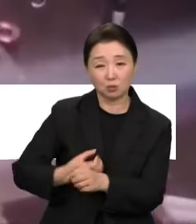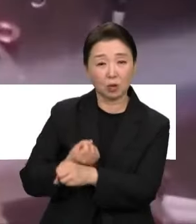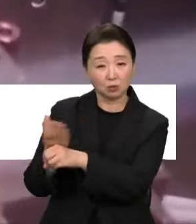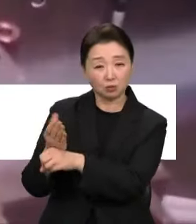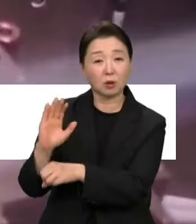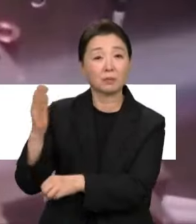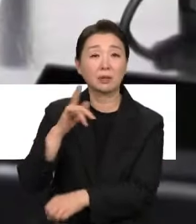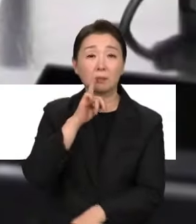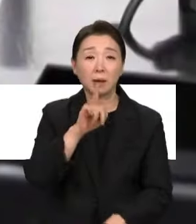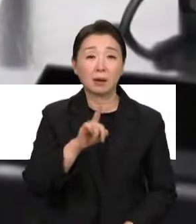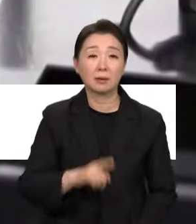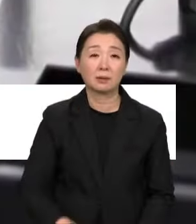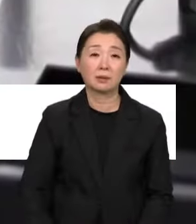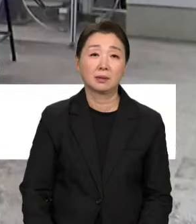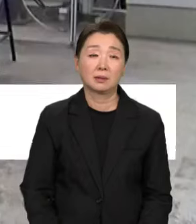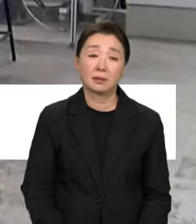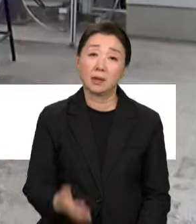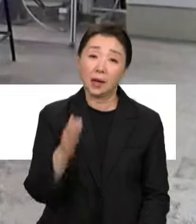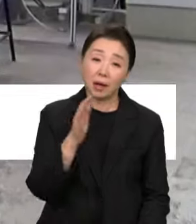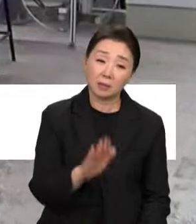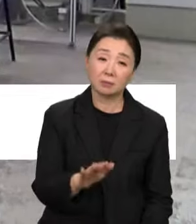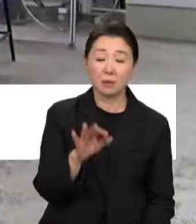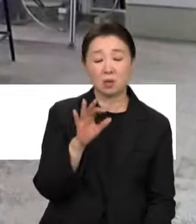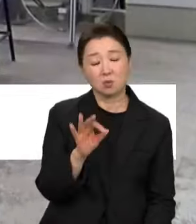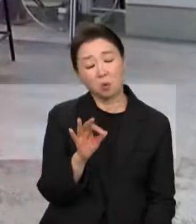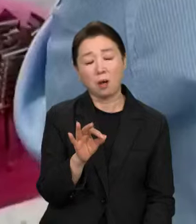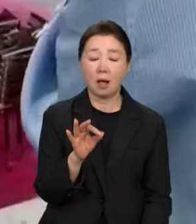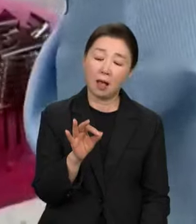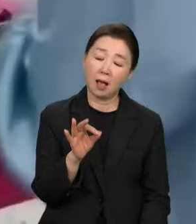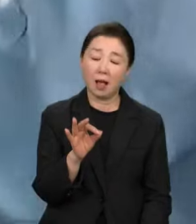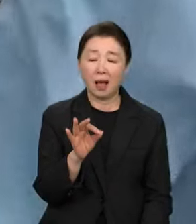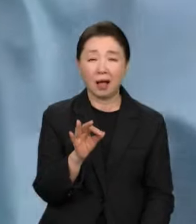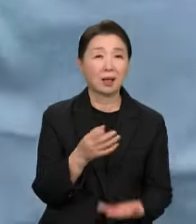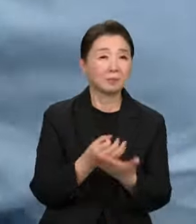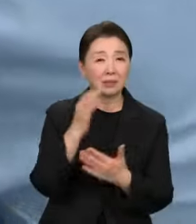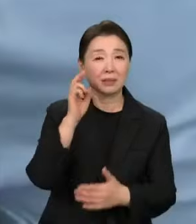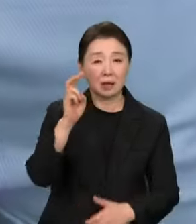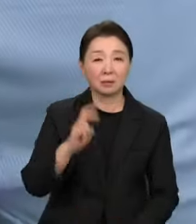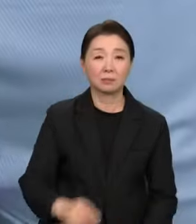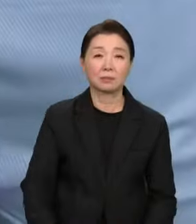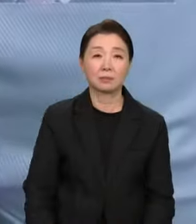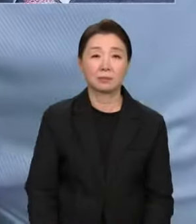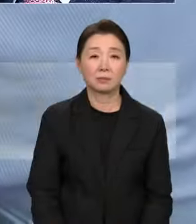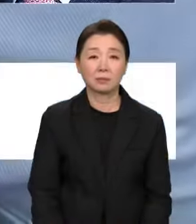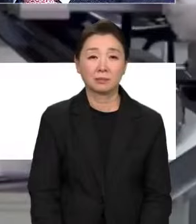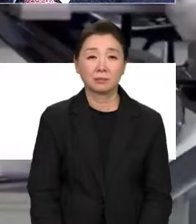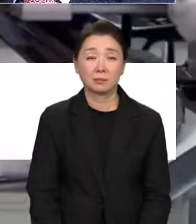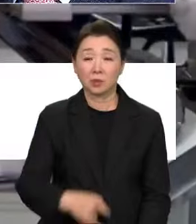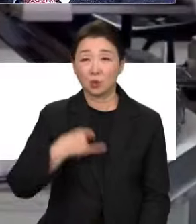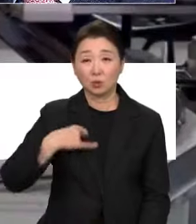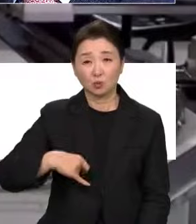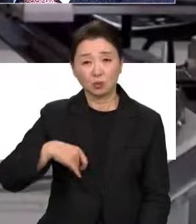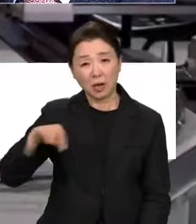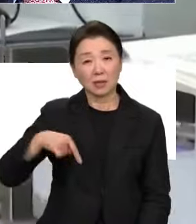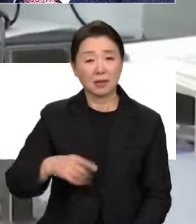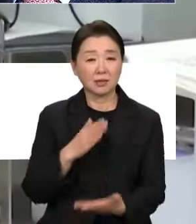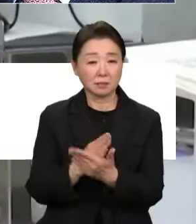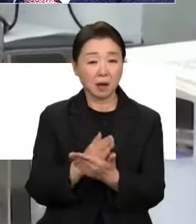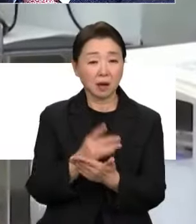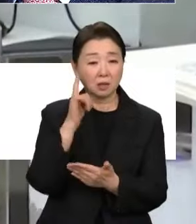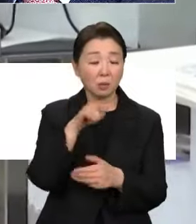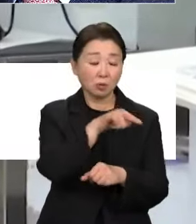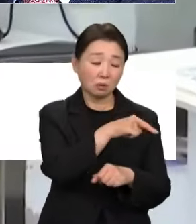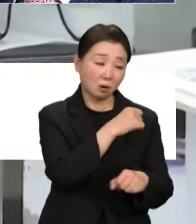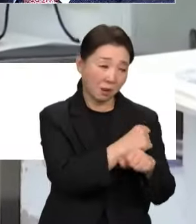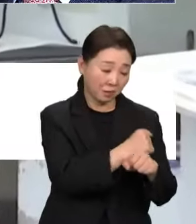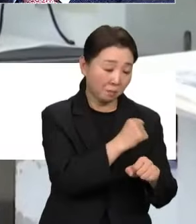수출하면 된다는 겁니다. 하지만 가격 경쟁력이 발목을 잡을 수 있습니다. 중국 내에서 하지 말라는 거지. 어딘가에서